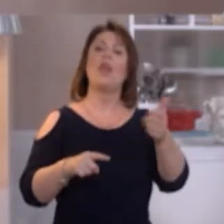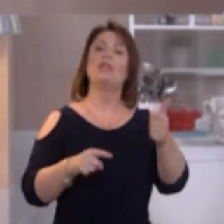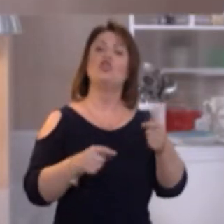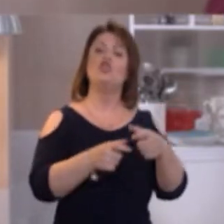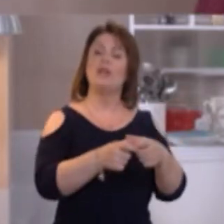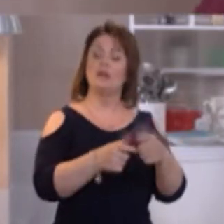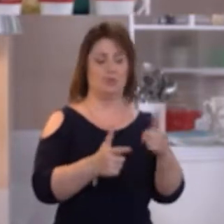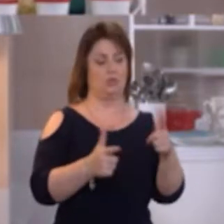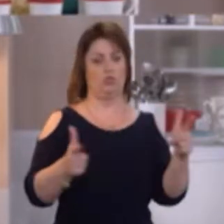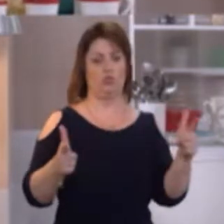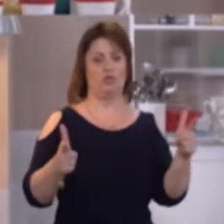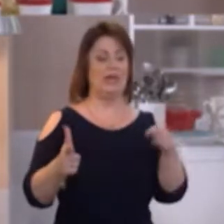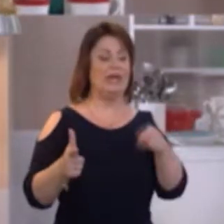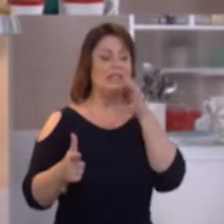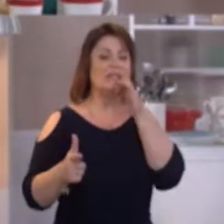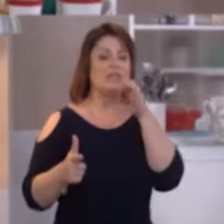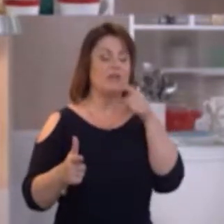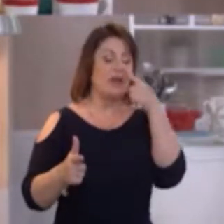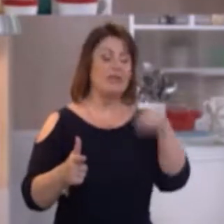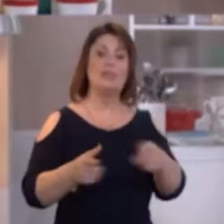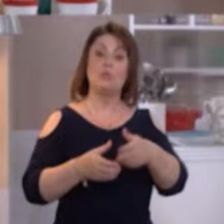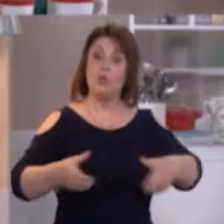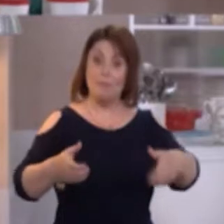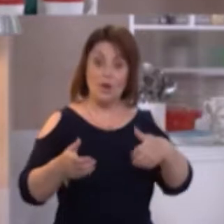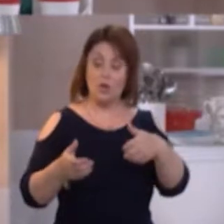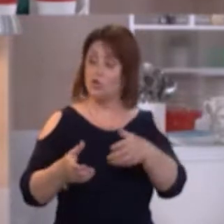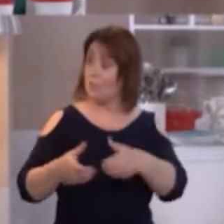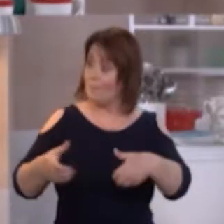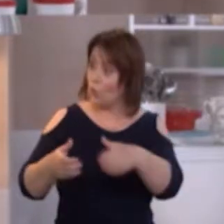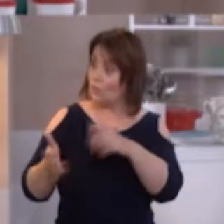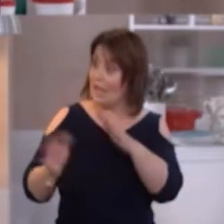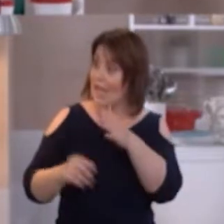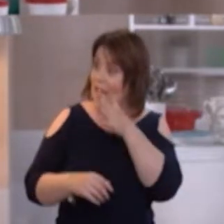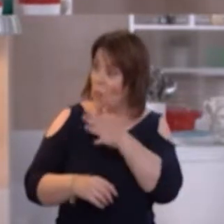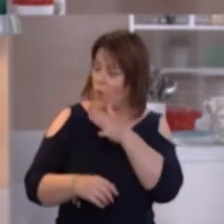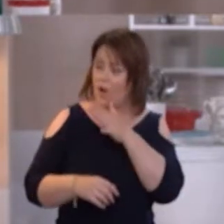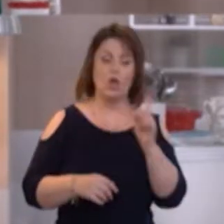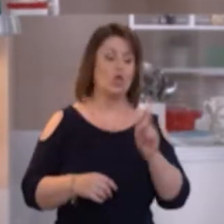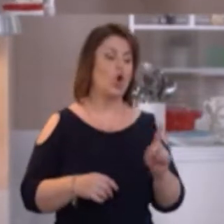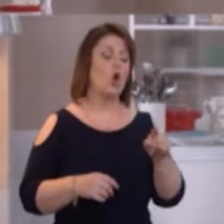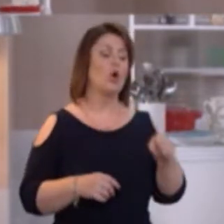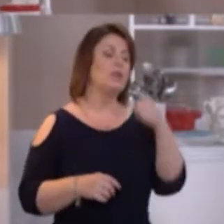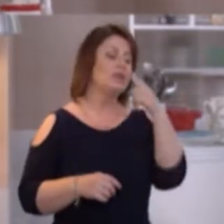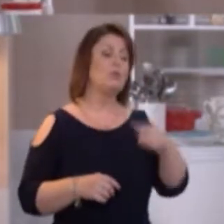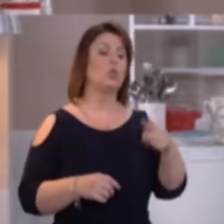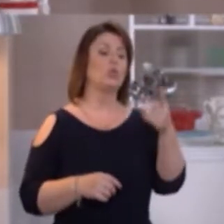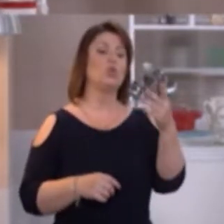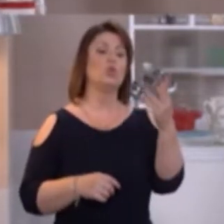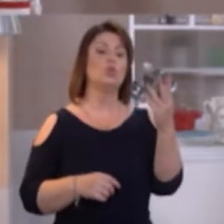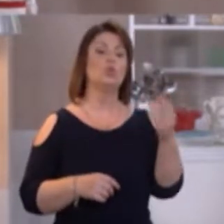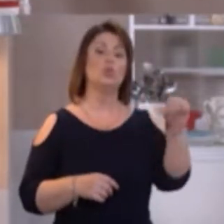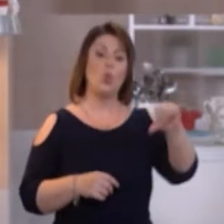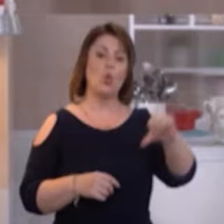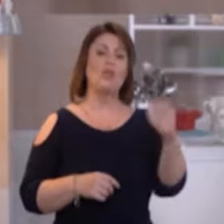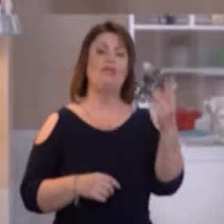ricette. Quindi diventa un ciambellone all'acqua? Esatto, al succo di frutta. Al succo di frutta. E, come